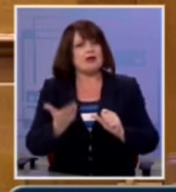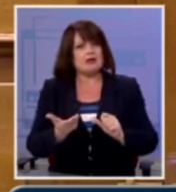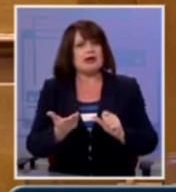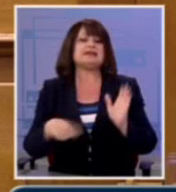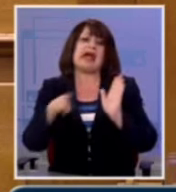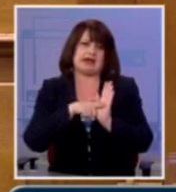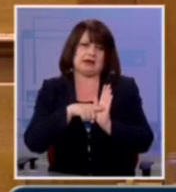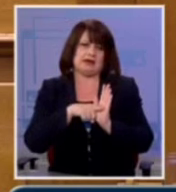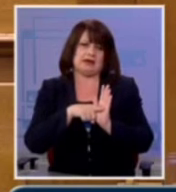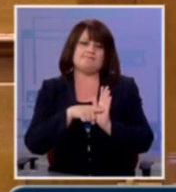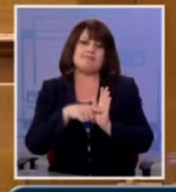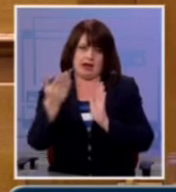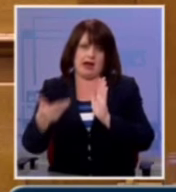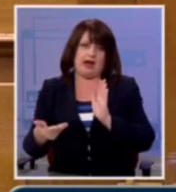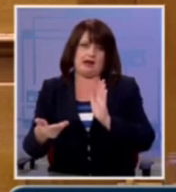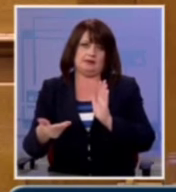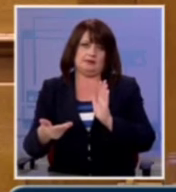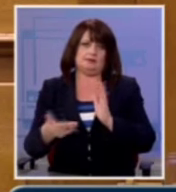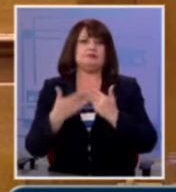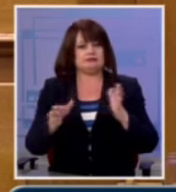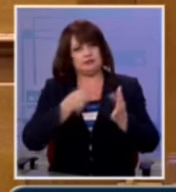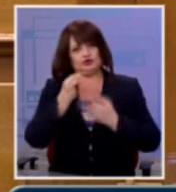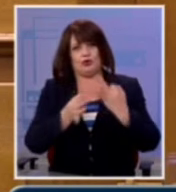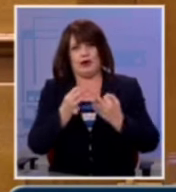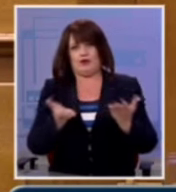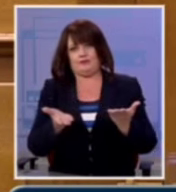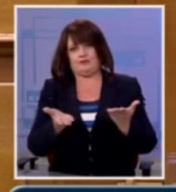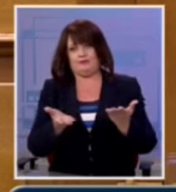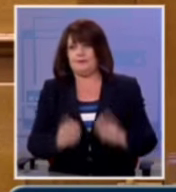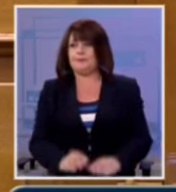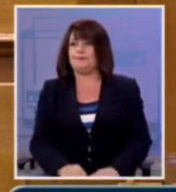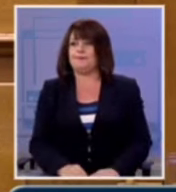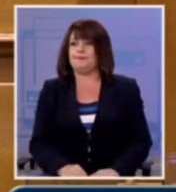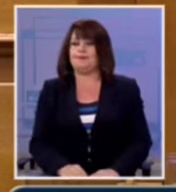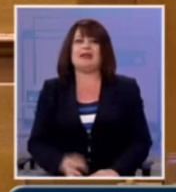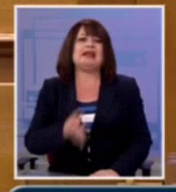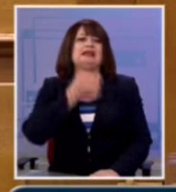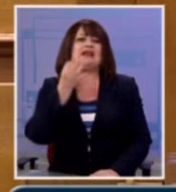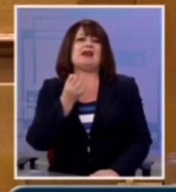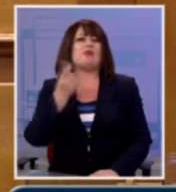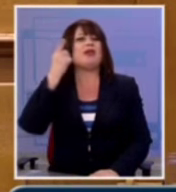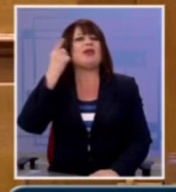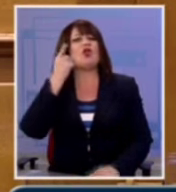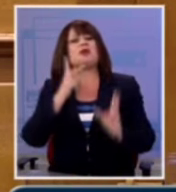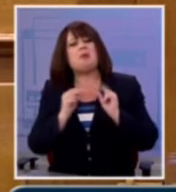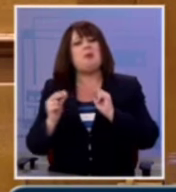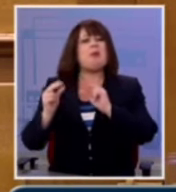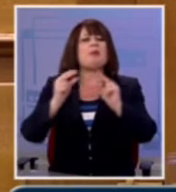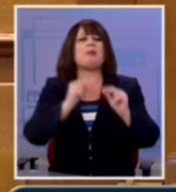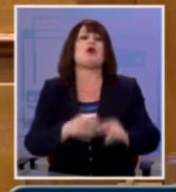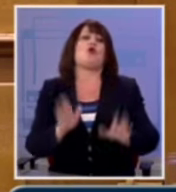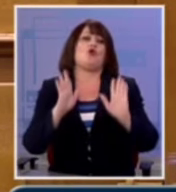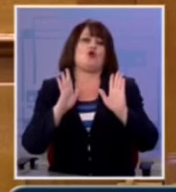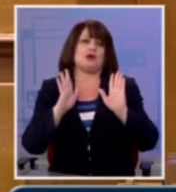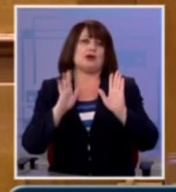αρνητική συμφωνία. Ευθέως και χωρίς καμιά περιστροφή. Δεν θα κάνουμε όση και ιδεολογική συζήτηση να κάνουμε.